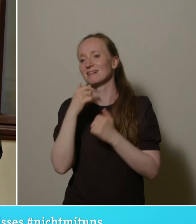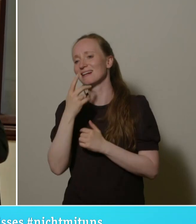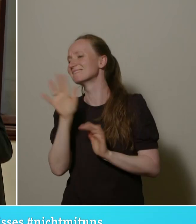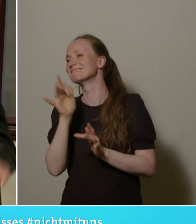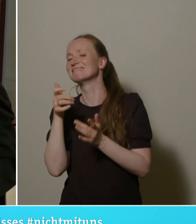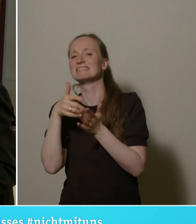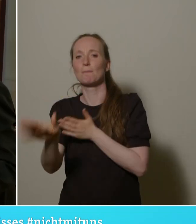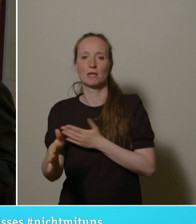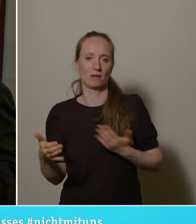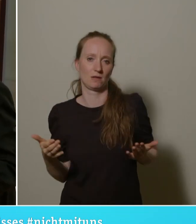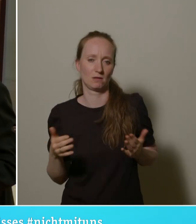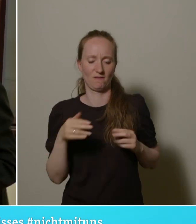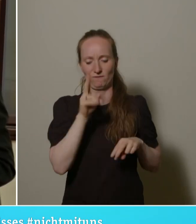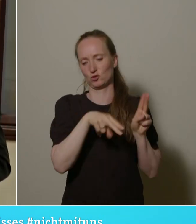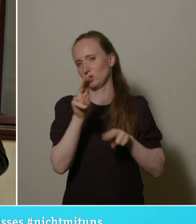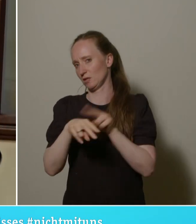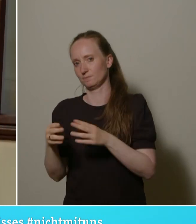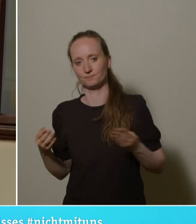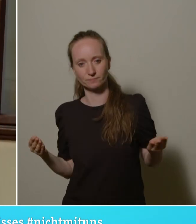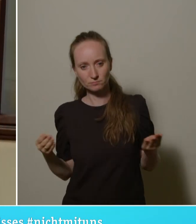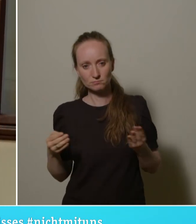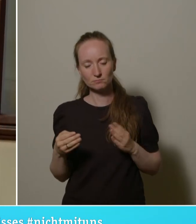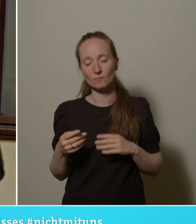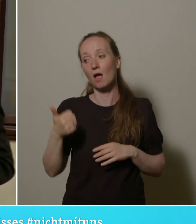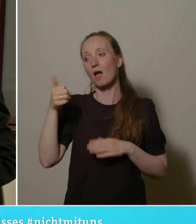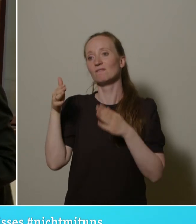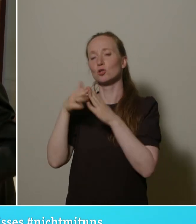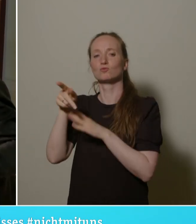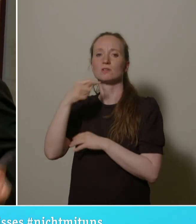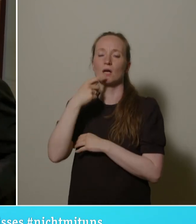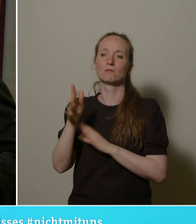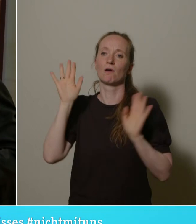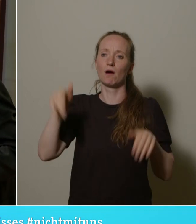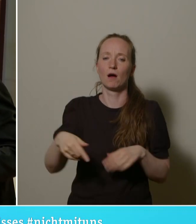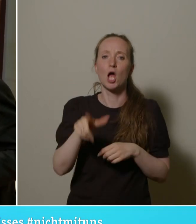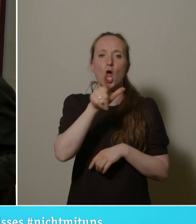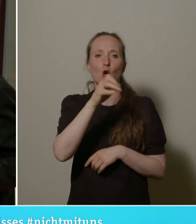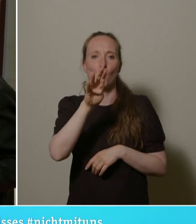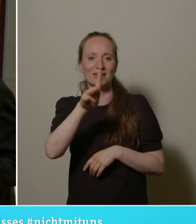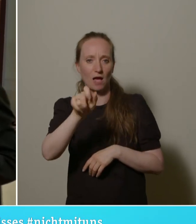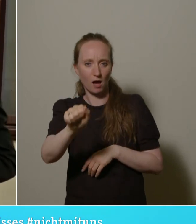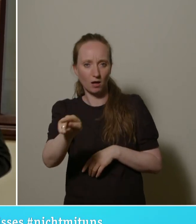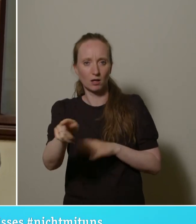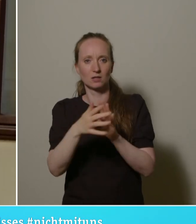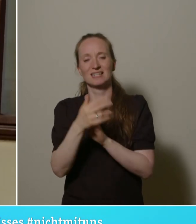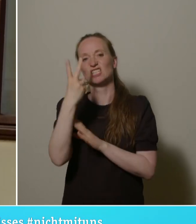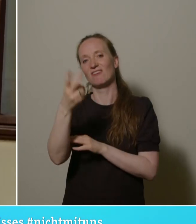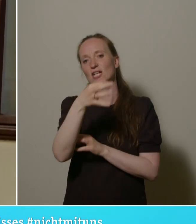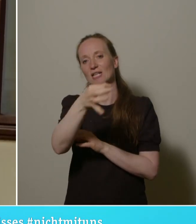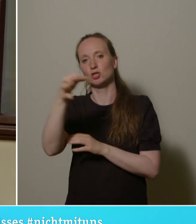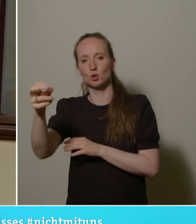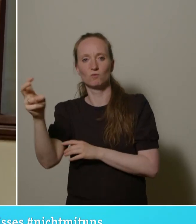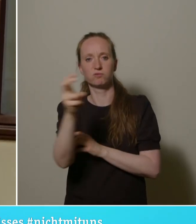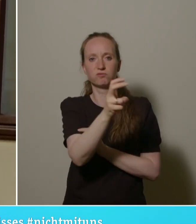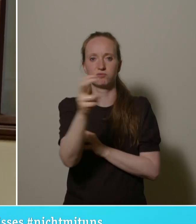allen Fraktionen heraus. Der eine sagte, in Lobeda zwei Strecken zu fahren, zwei Stationen, das warst du, Volker, das